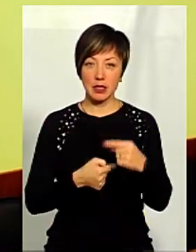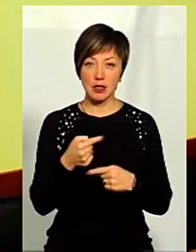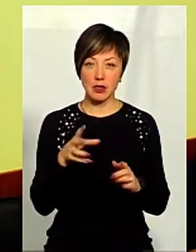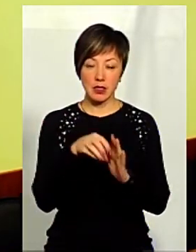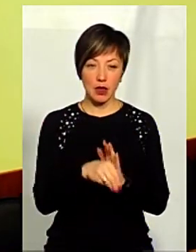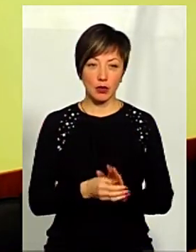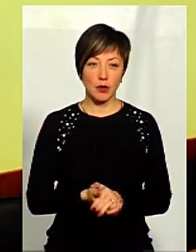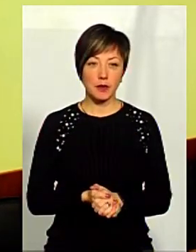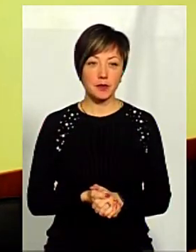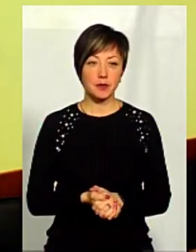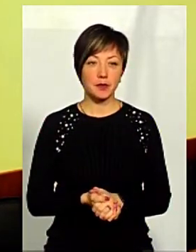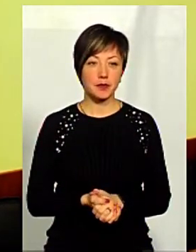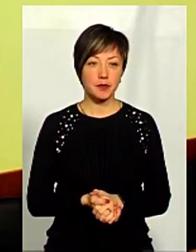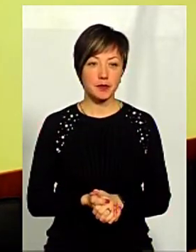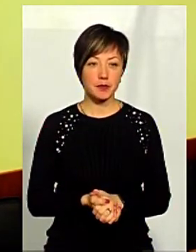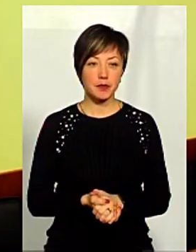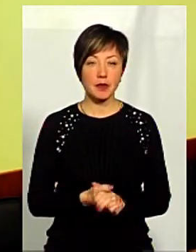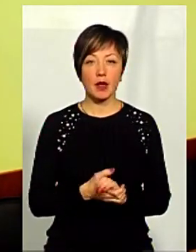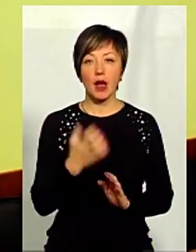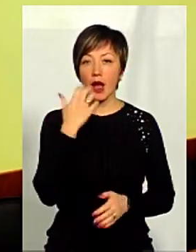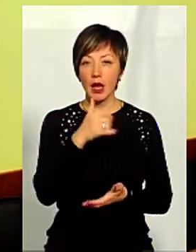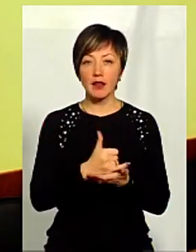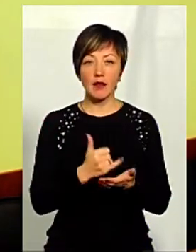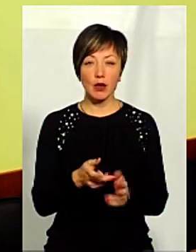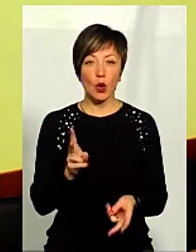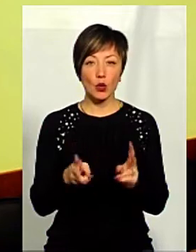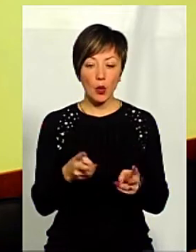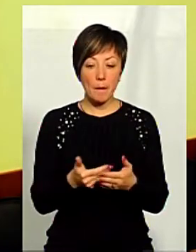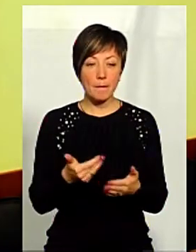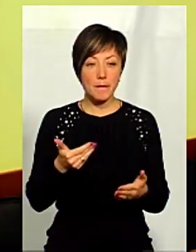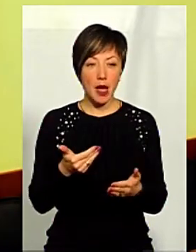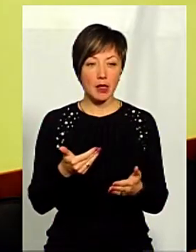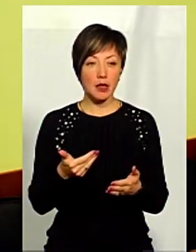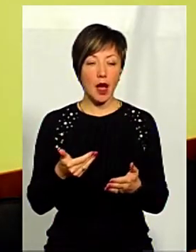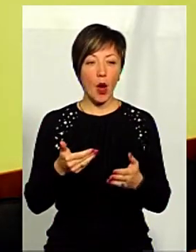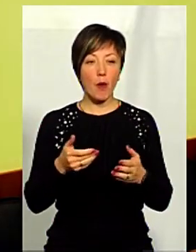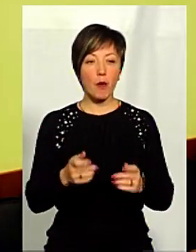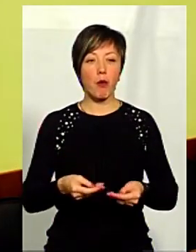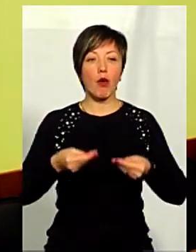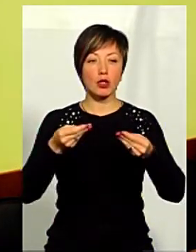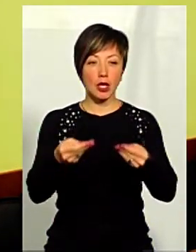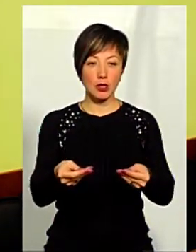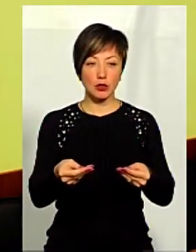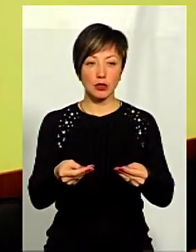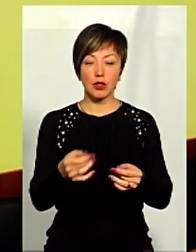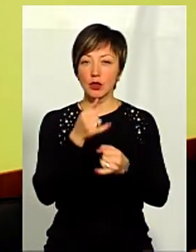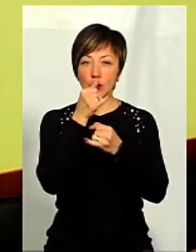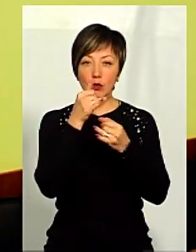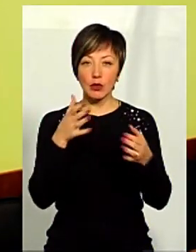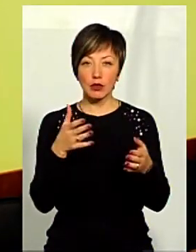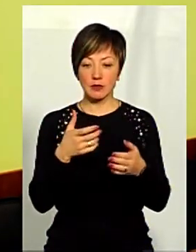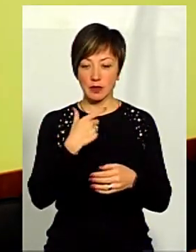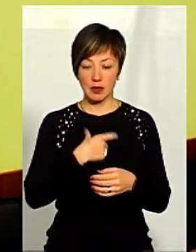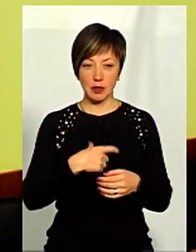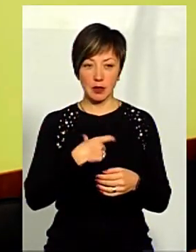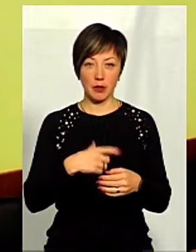складу глінтвейну. Глінтвейн готують безпосередньо перед подачею, тобто не можуть безпосередньо в себе